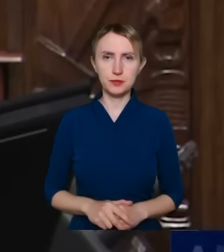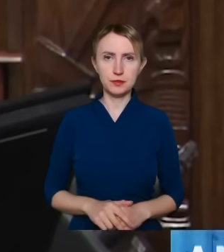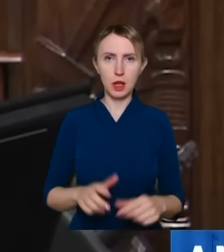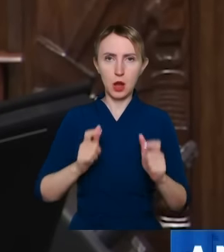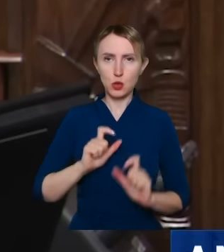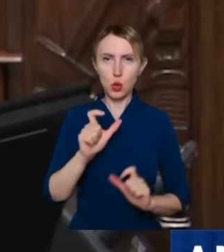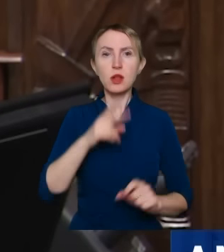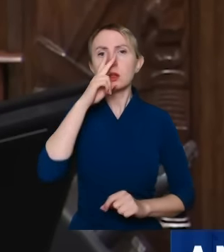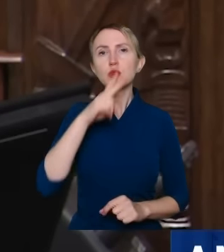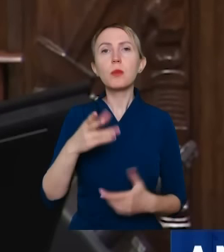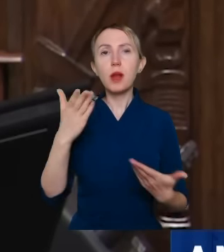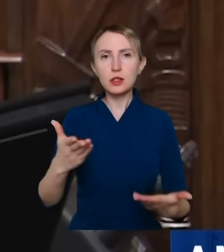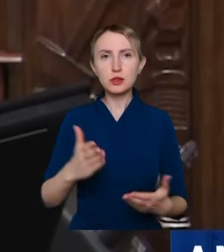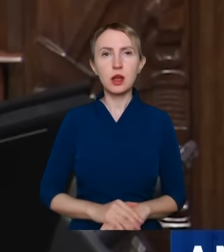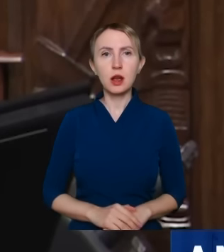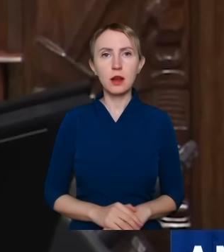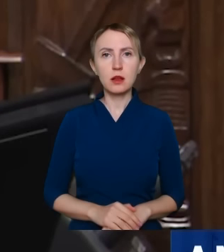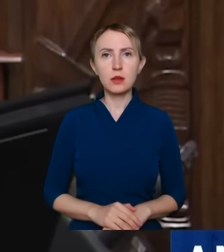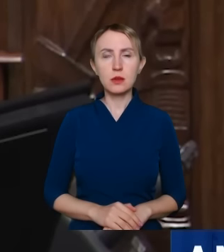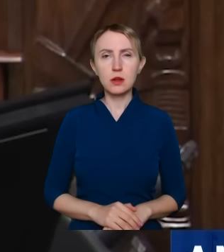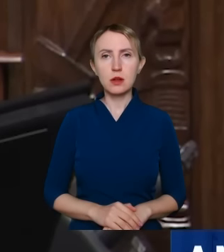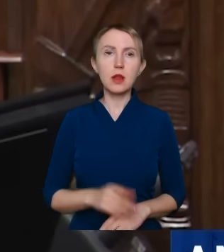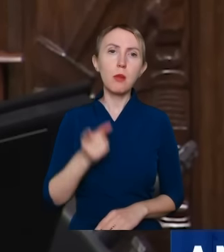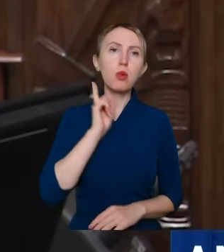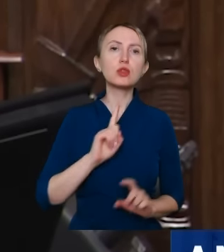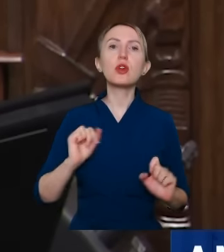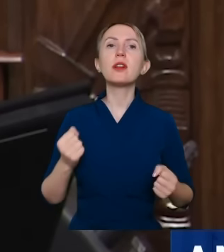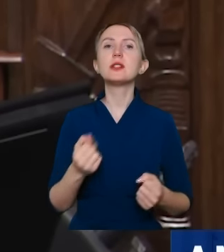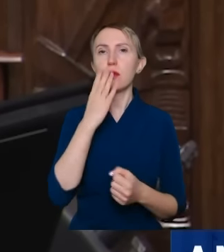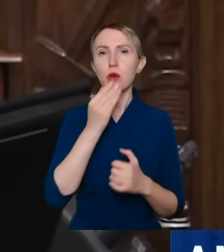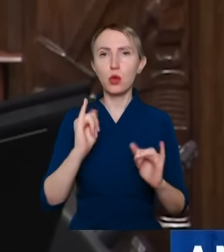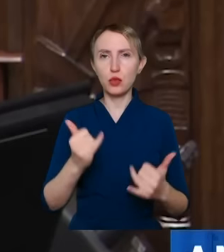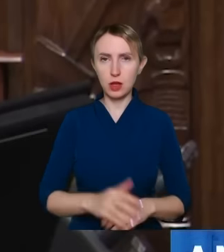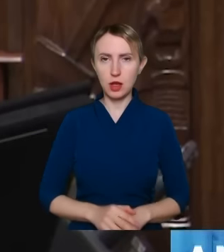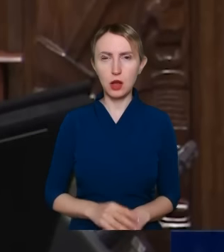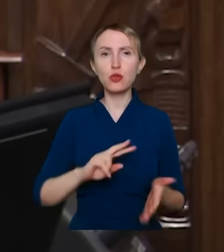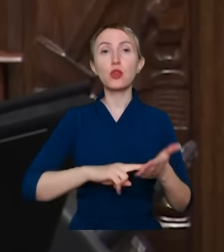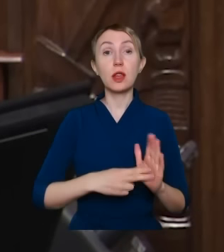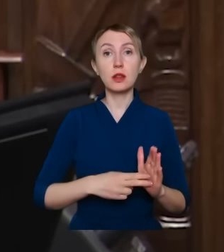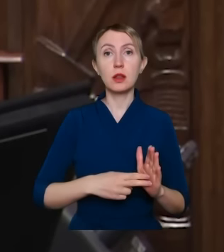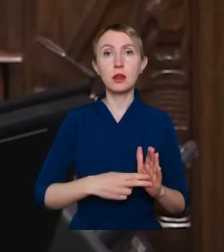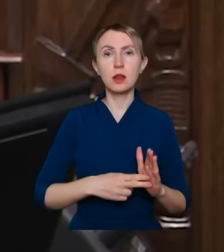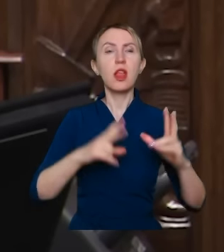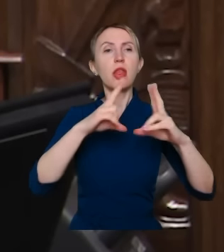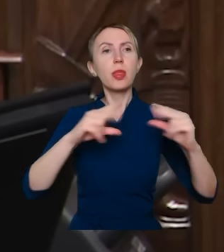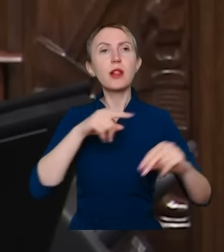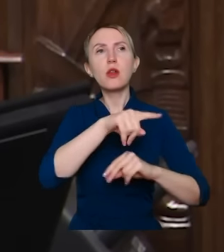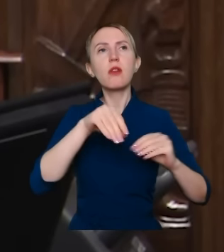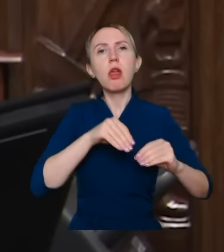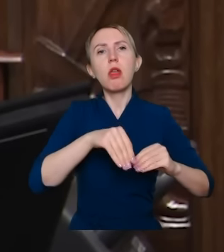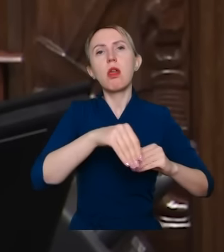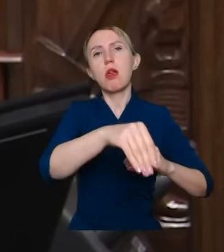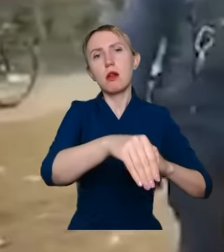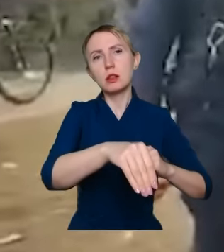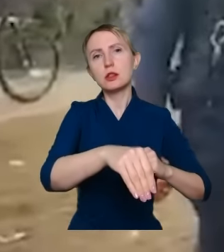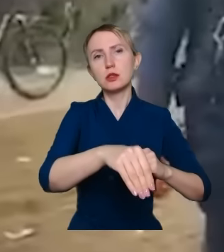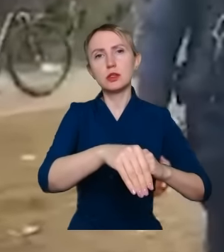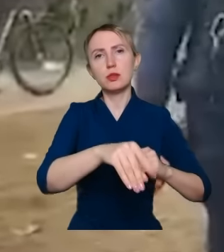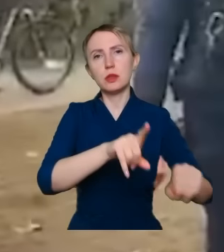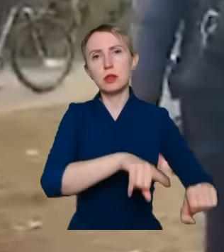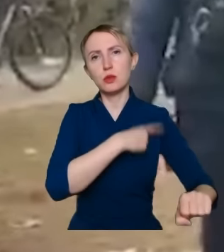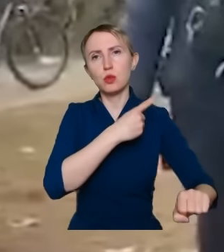Zobaczcie sami jak wyglądają takie pozorowane działania to jest taktyka na to żeby was przetrzymać jak najdłużej bez żadnych konkretów